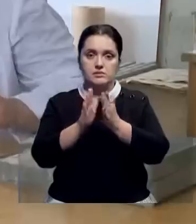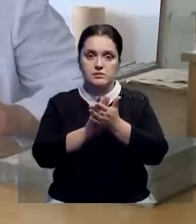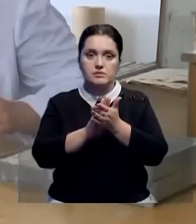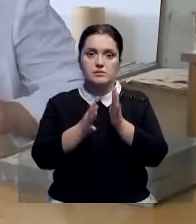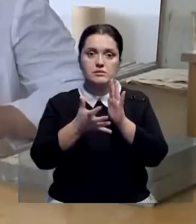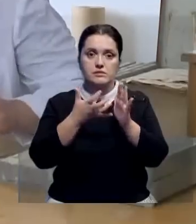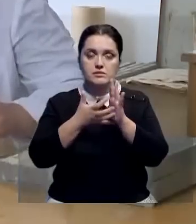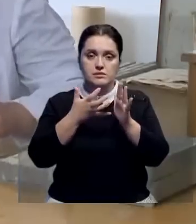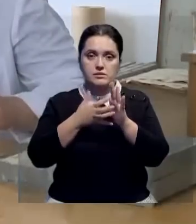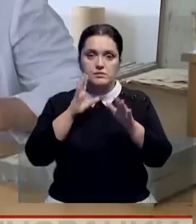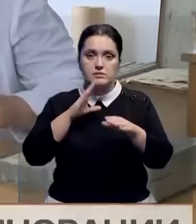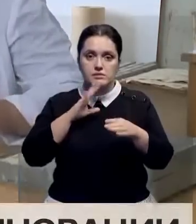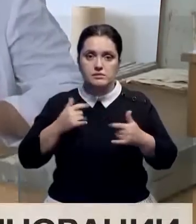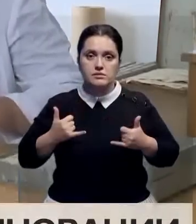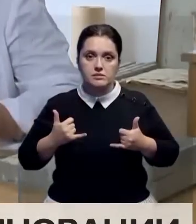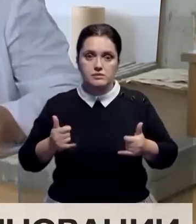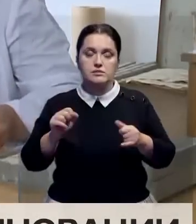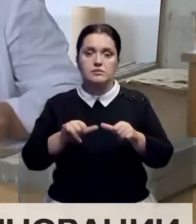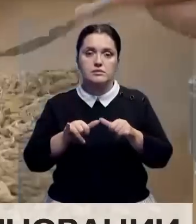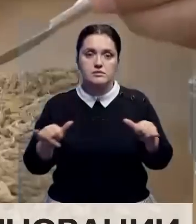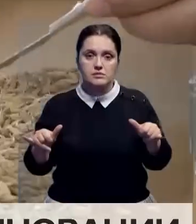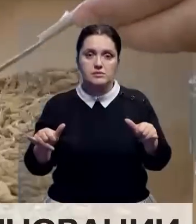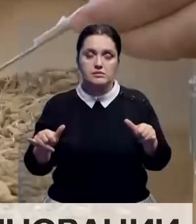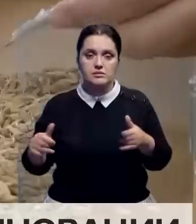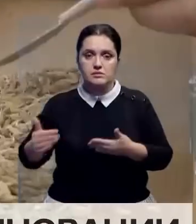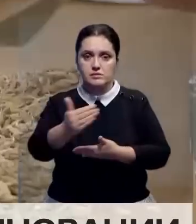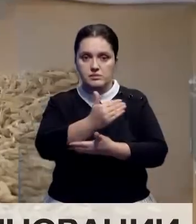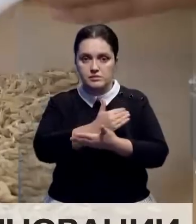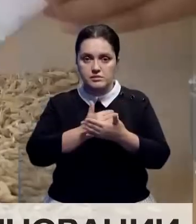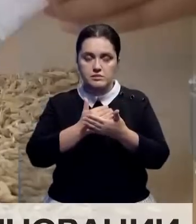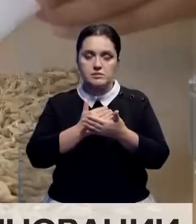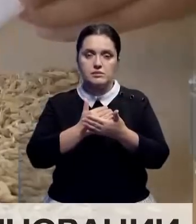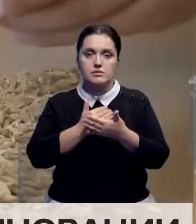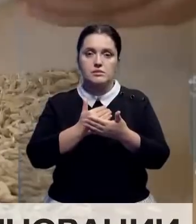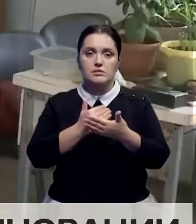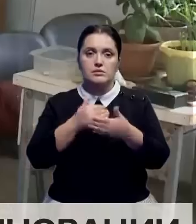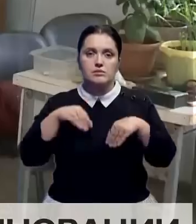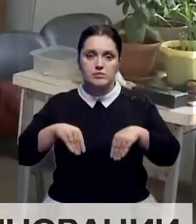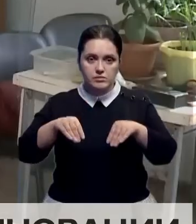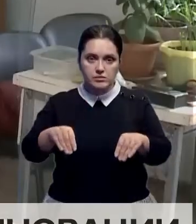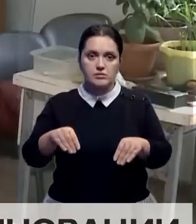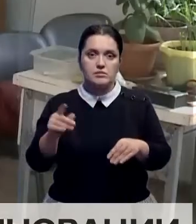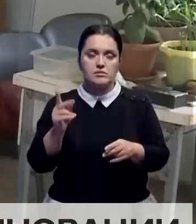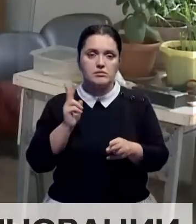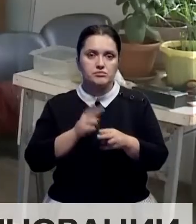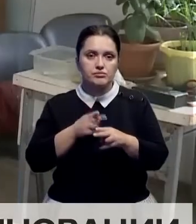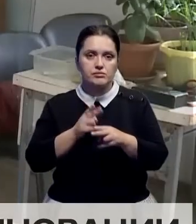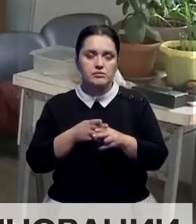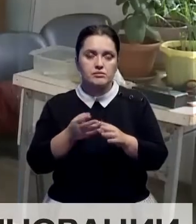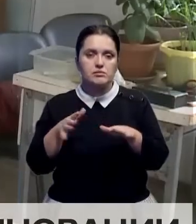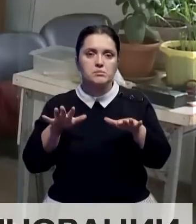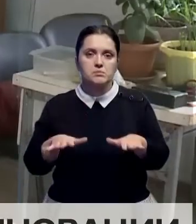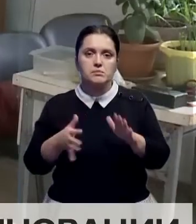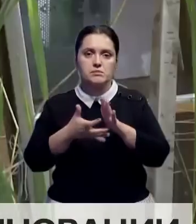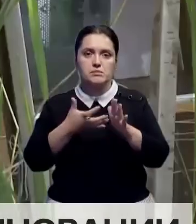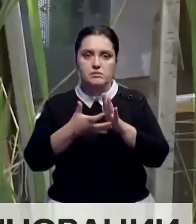климатические условия и дефицит поливной воды, можно в разы увеличить урожайность органических культур. Но этому мешает